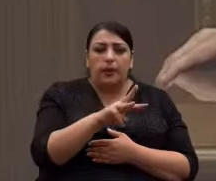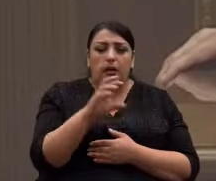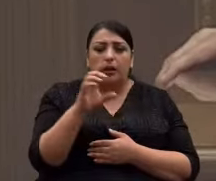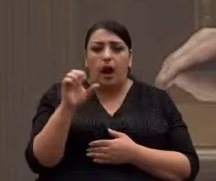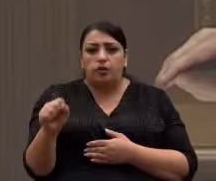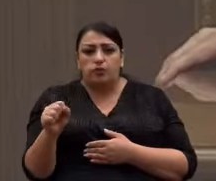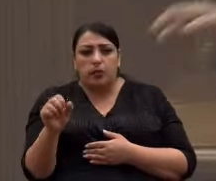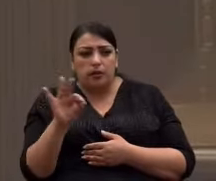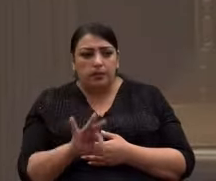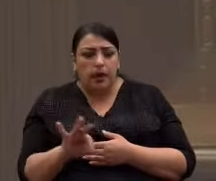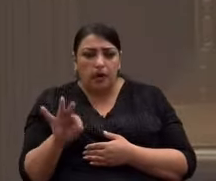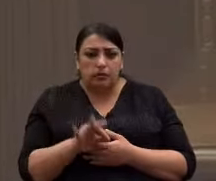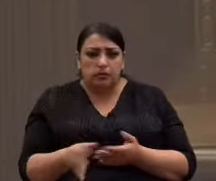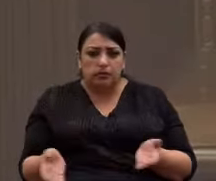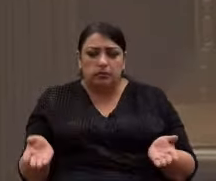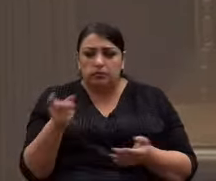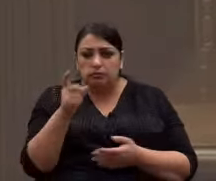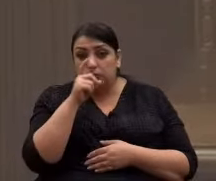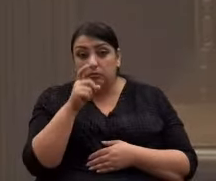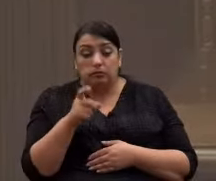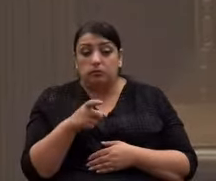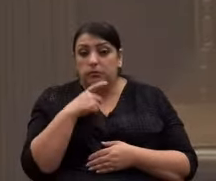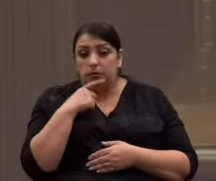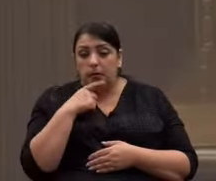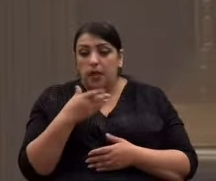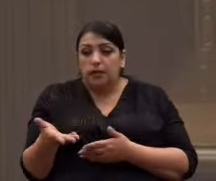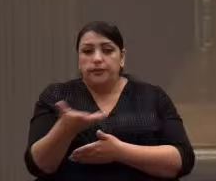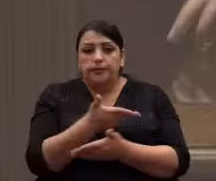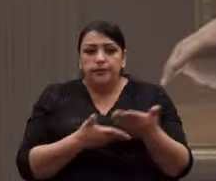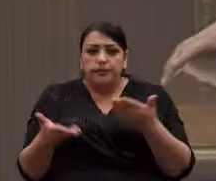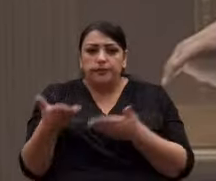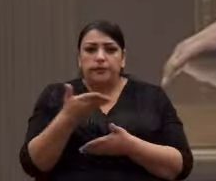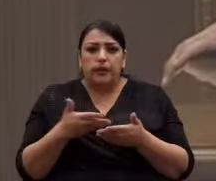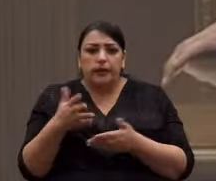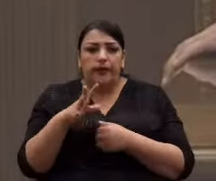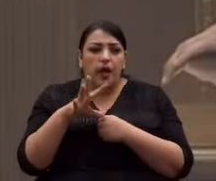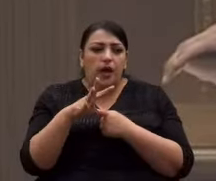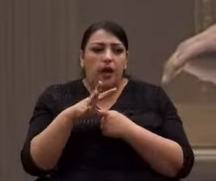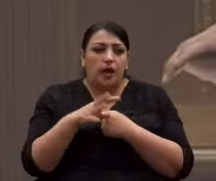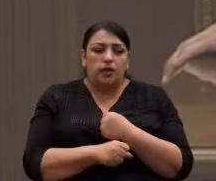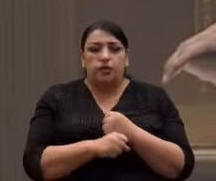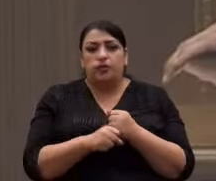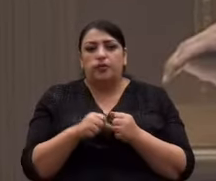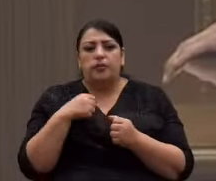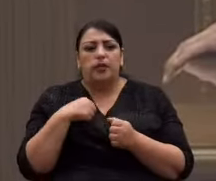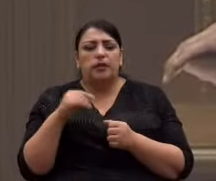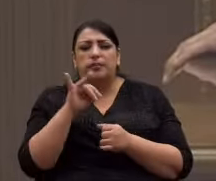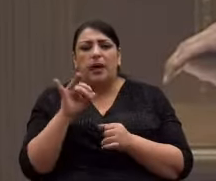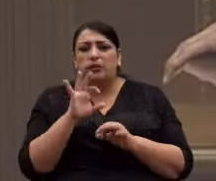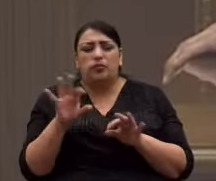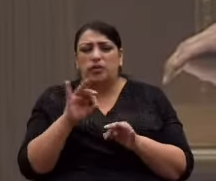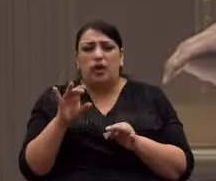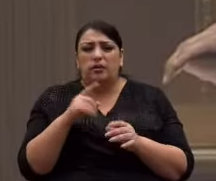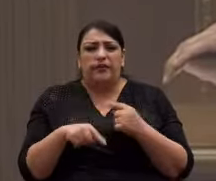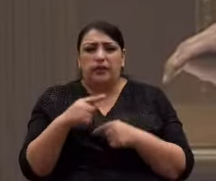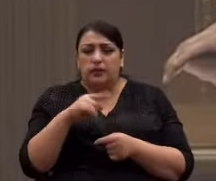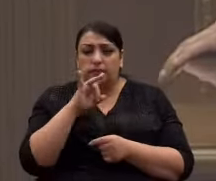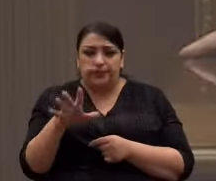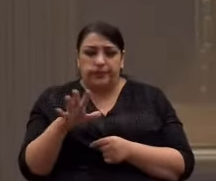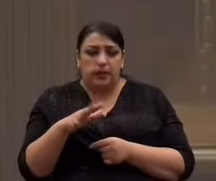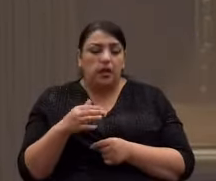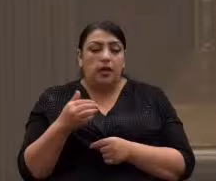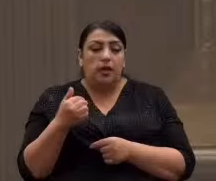մասին, այս ամբողջ քննարկումները վերջում պայթեցի, չեմ անդրադառնա այդ ամբողջ պատմությանը, երբեմն պայթել